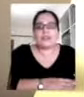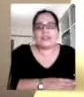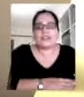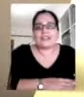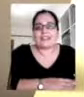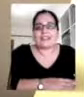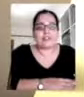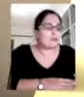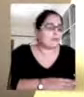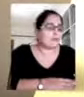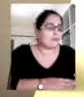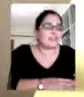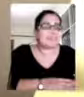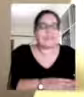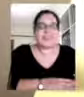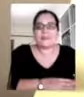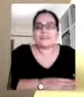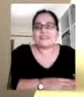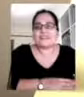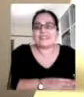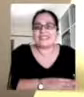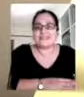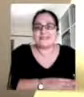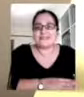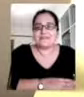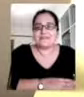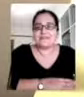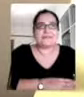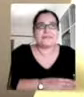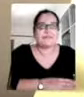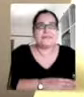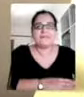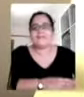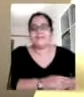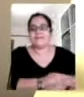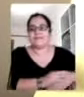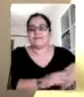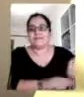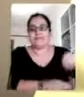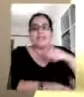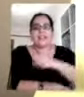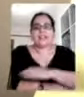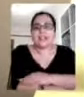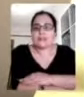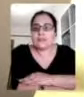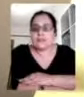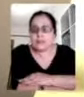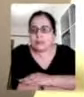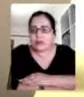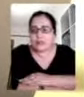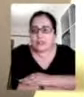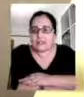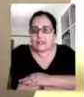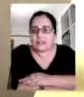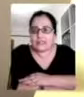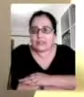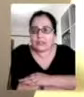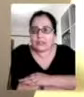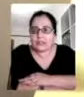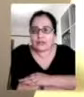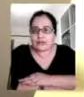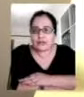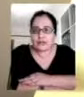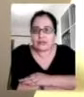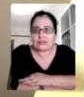Yine öyle bir şey deneyimliyoruz büyük ihtimalle. Nasılsınız? Sağ olun, siz nasılsınız? Sağ olun, ben de iyiyim. O nedir? Crown